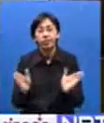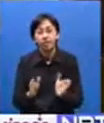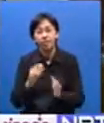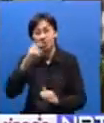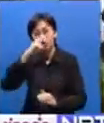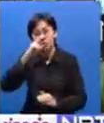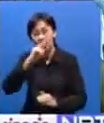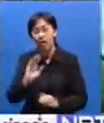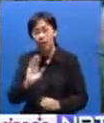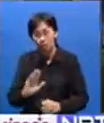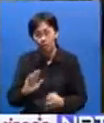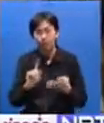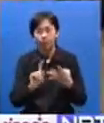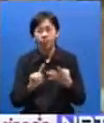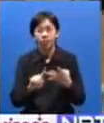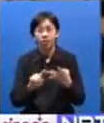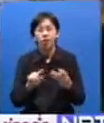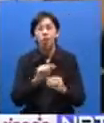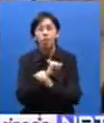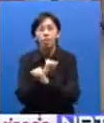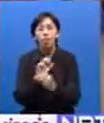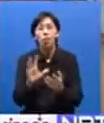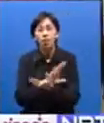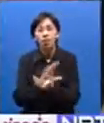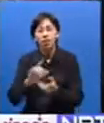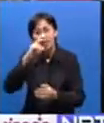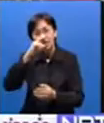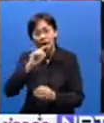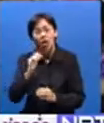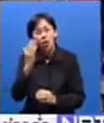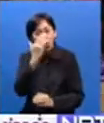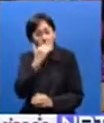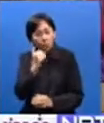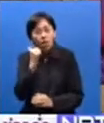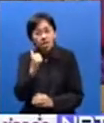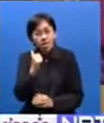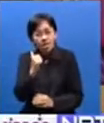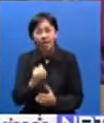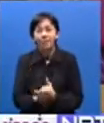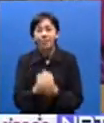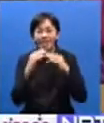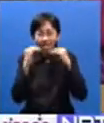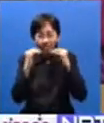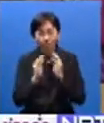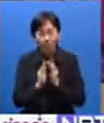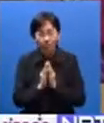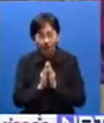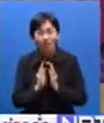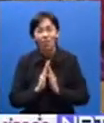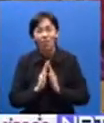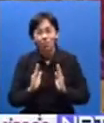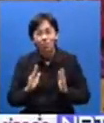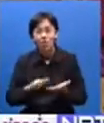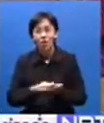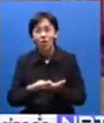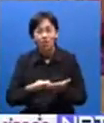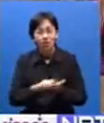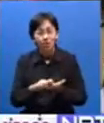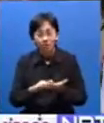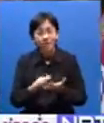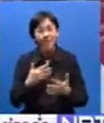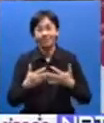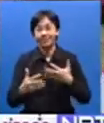เป็นไทยโครงการรักษาวัฒนธรรมประเพณีไทยอันงดงามยิ้มไหว้ขอบคุณขอโทษให้อภัย